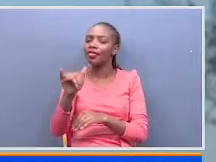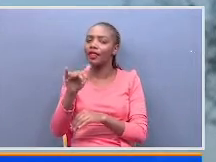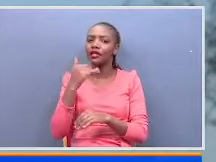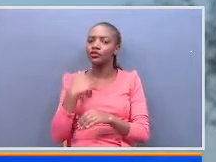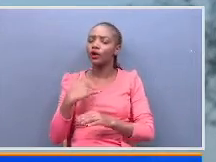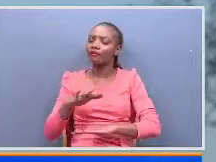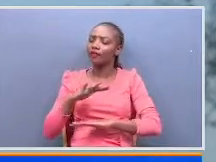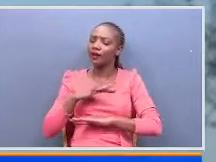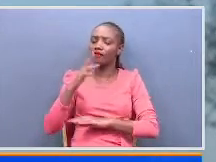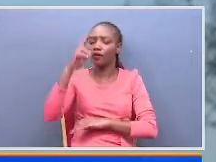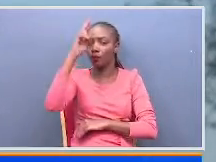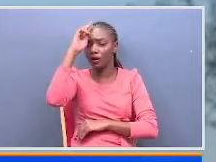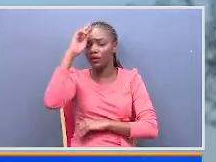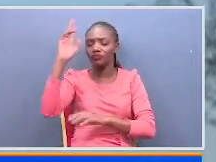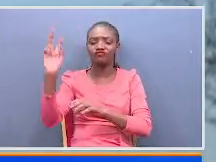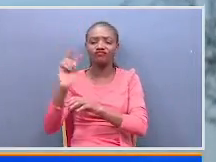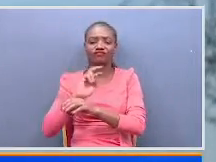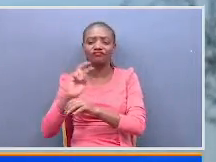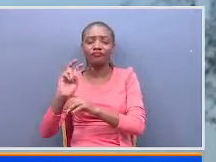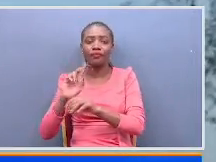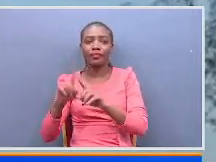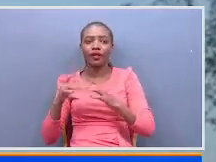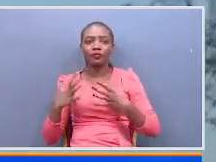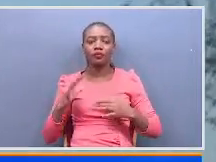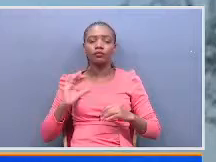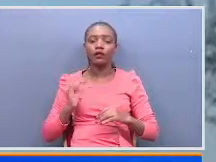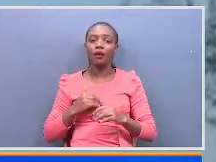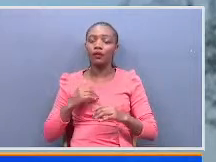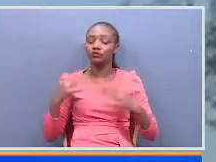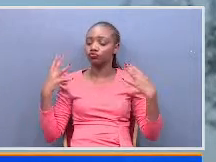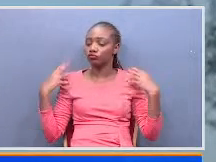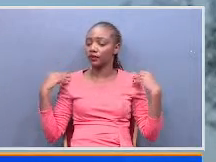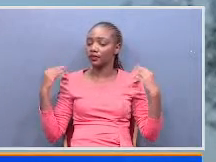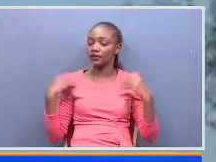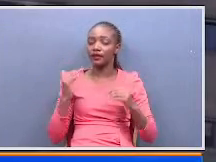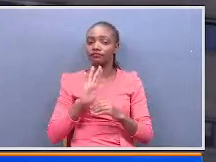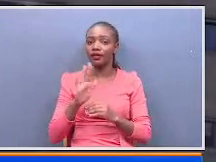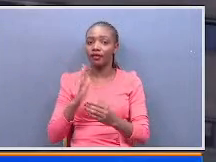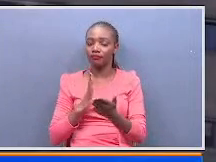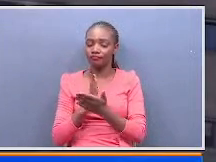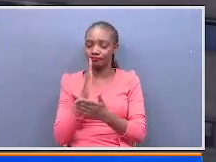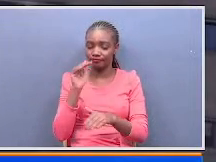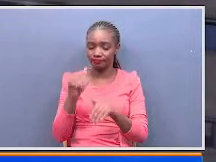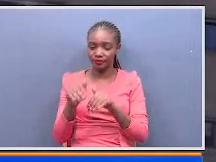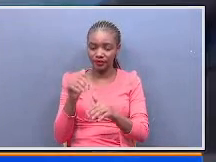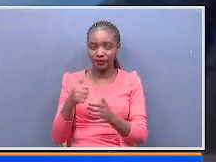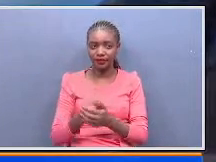wa kutosha ili watu wetu wapate kutekeleza haki yao ya kupiga kura.